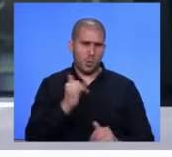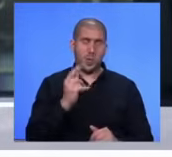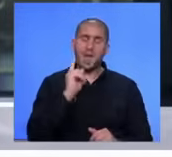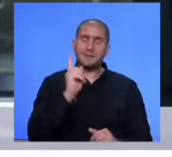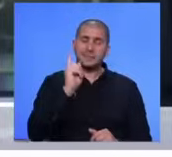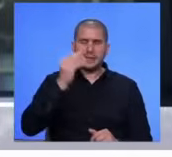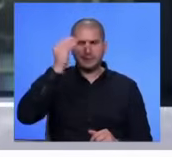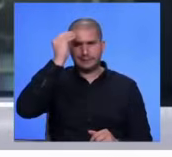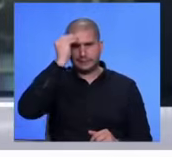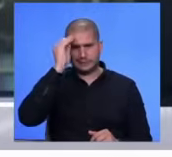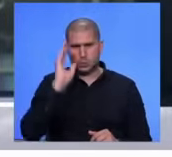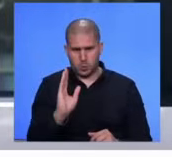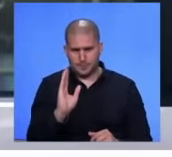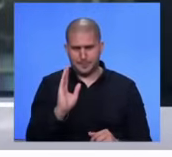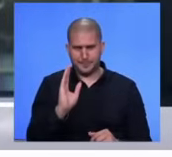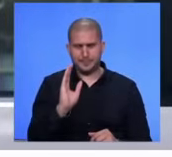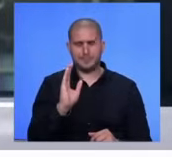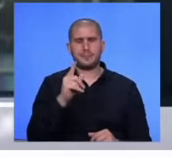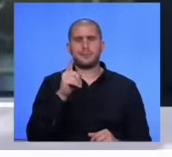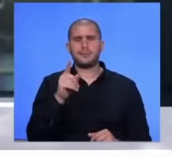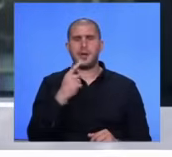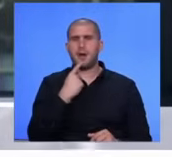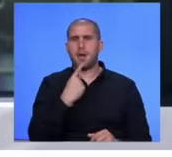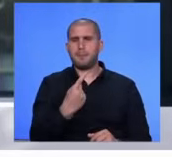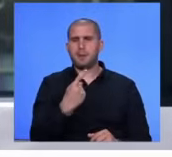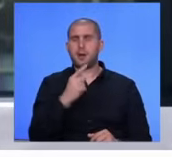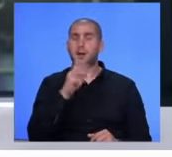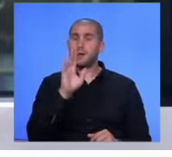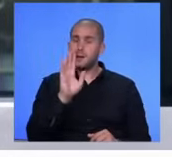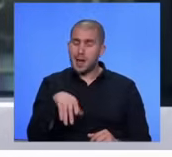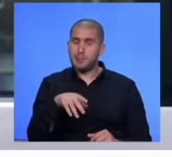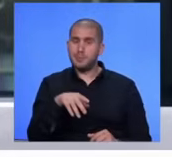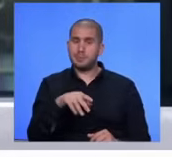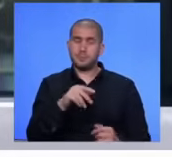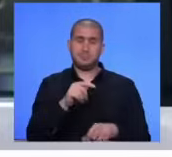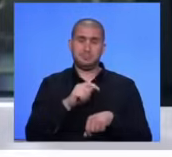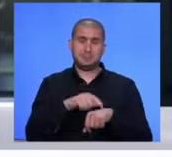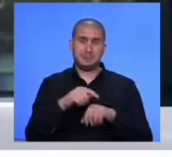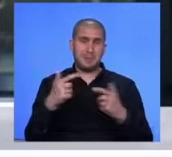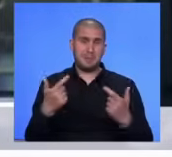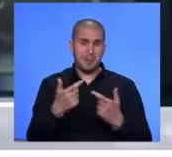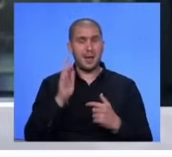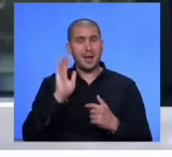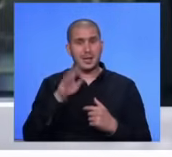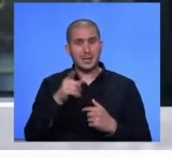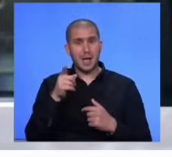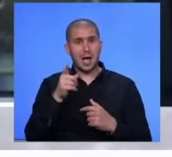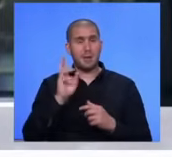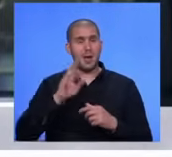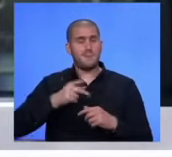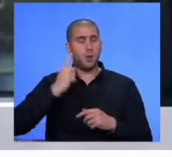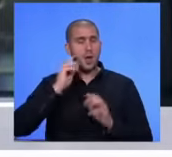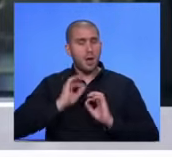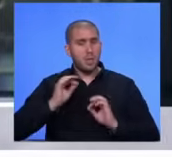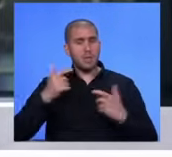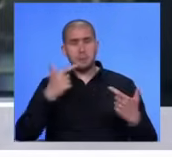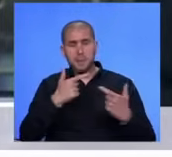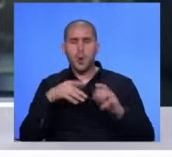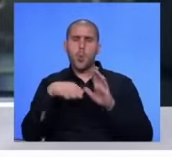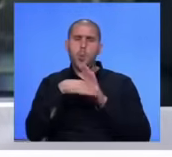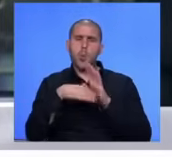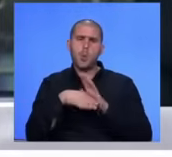צריך לזכור את האמירה שגם בזמן מלחמה, גם ברעום התותחים, החוקים